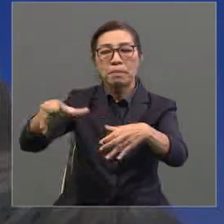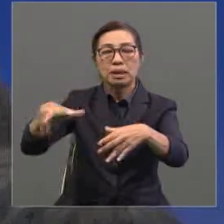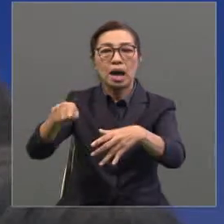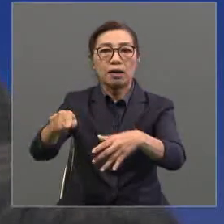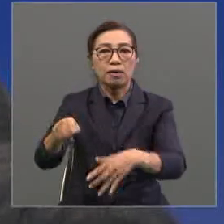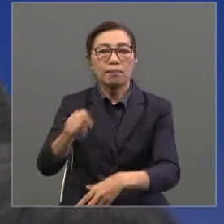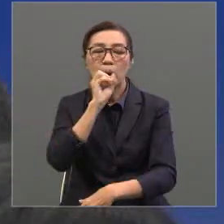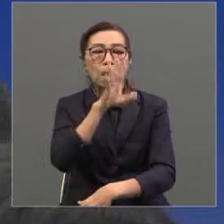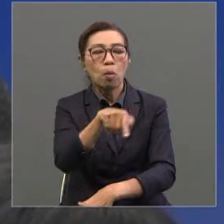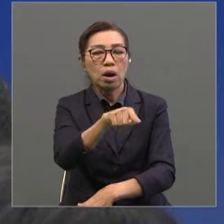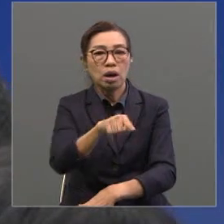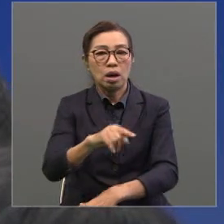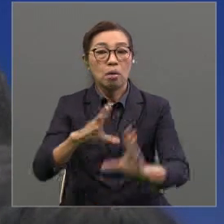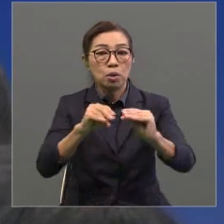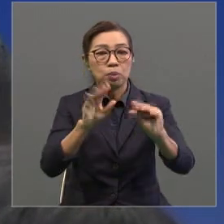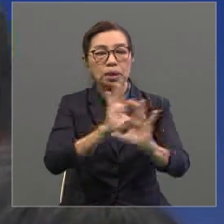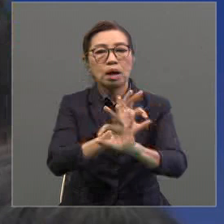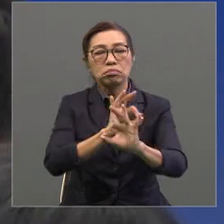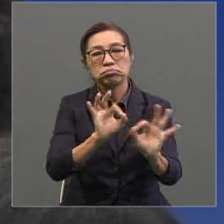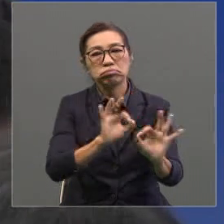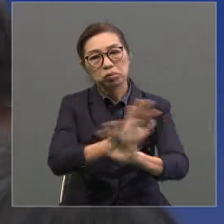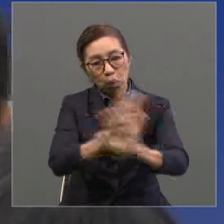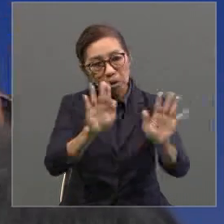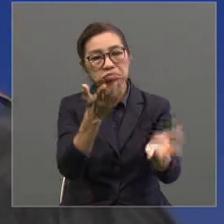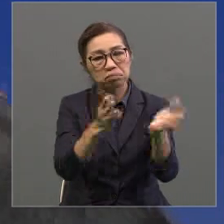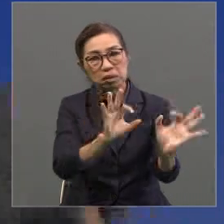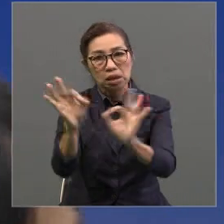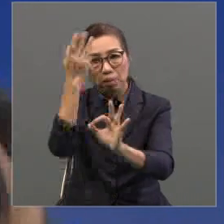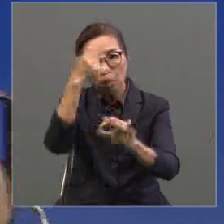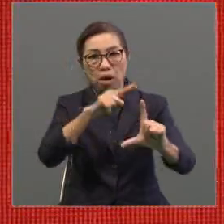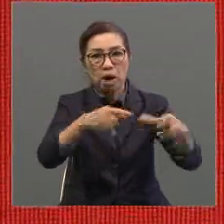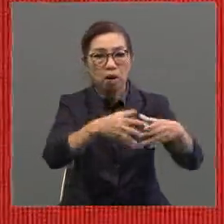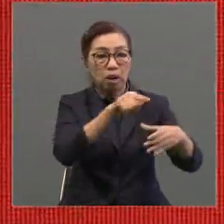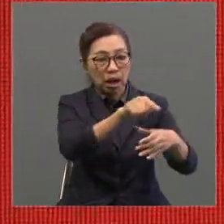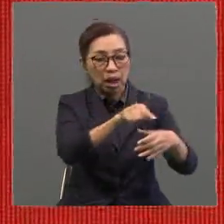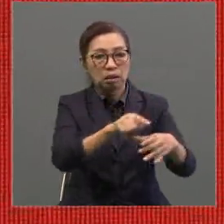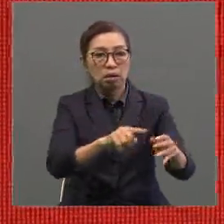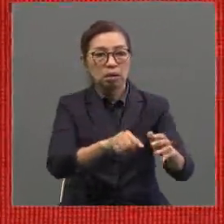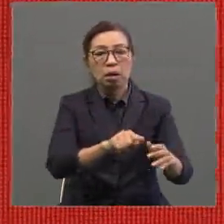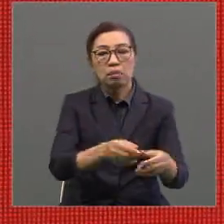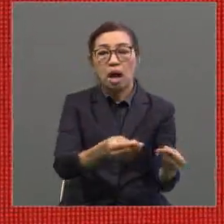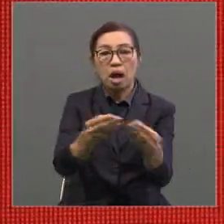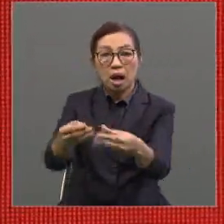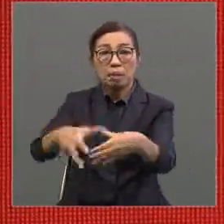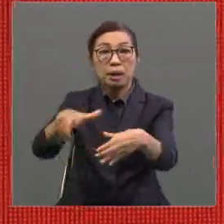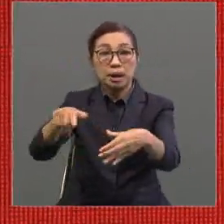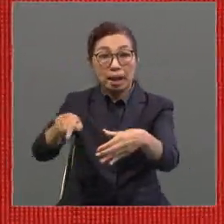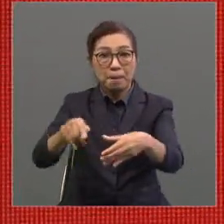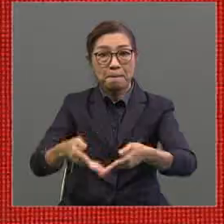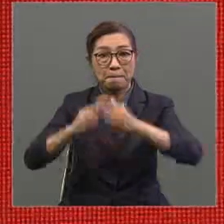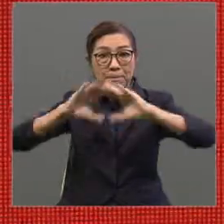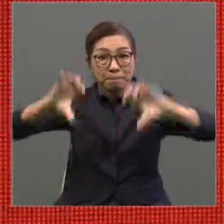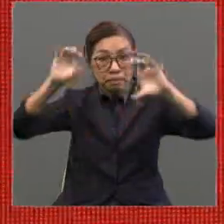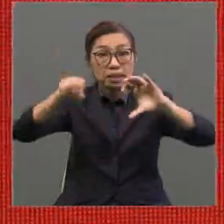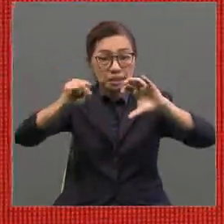ได้แจ้งเลือดหรือว่ายกเลิกในการหารือไปแล้วหลังจากที่พักก้าวไกลได้มอบหมายเพื่อไทยเป็นแกนนำในการจัดตั้งรัฐบาลแล้วก็